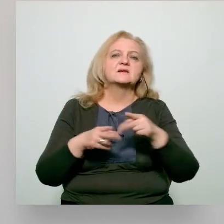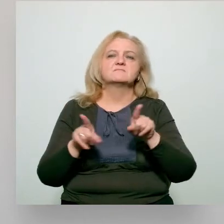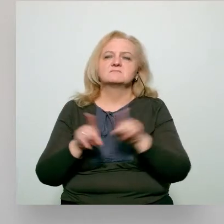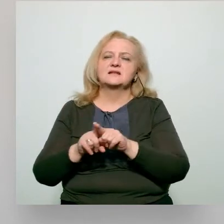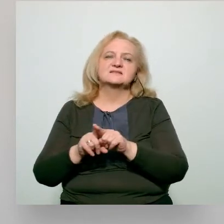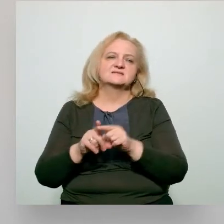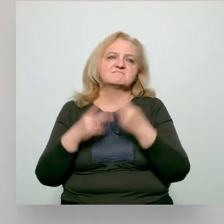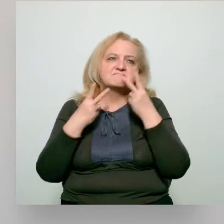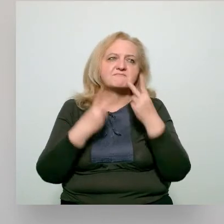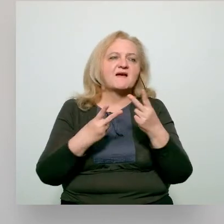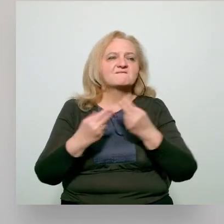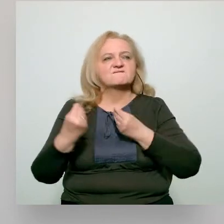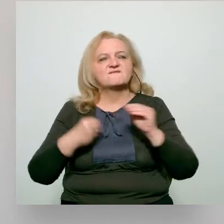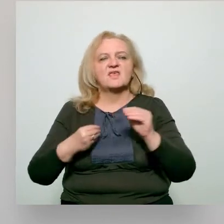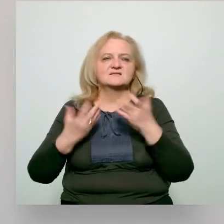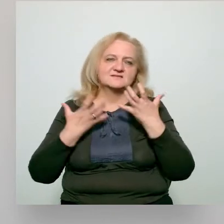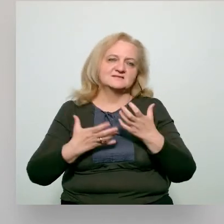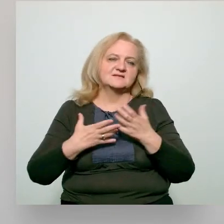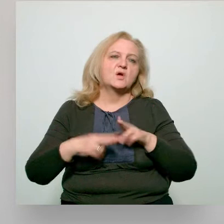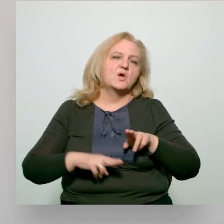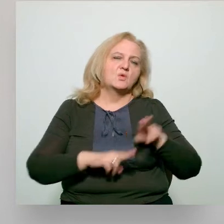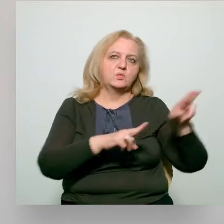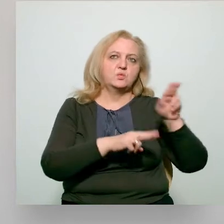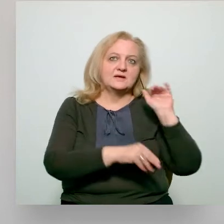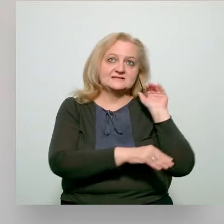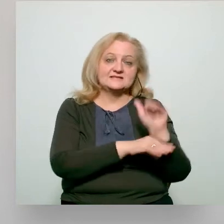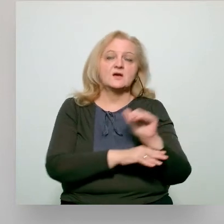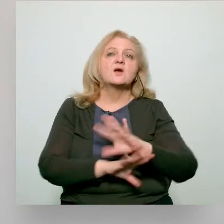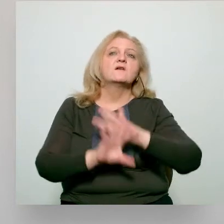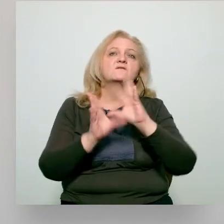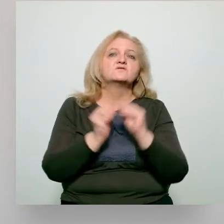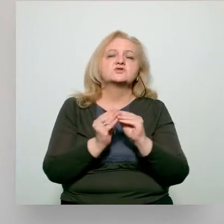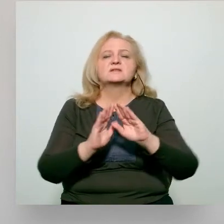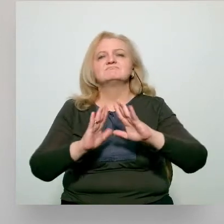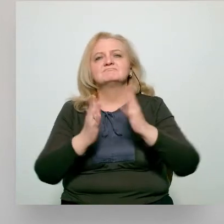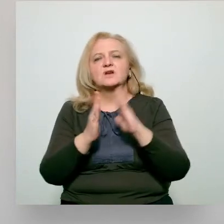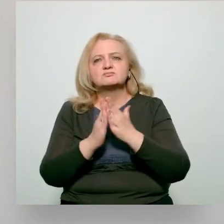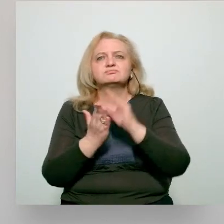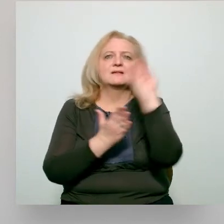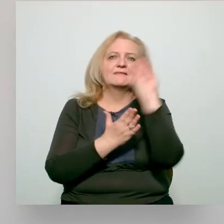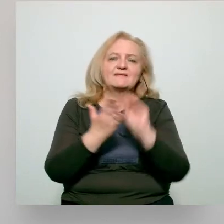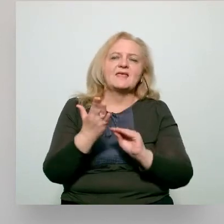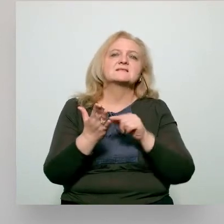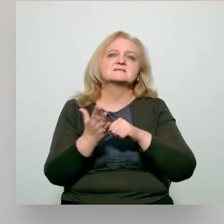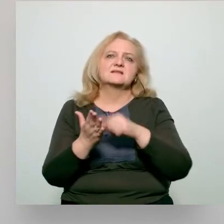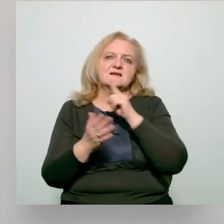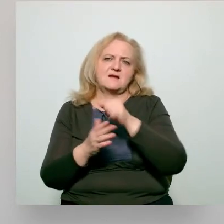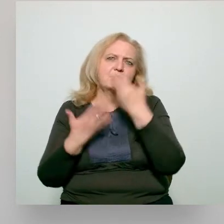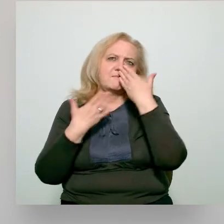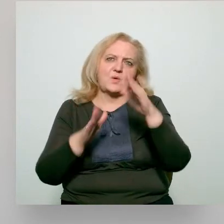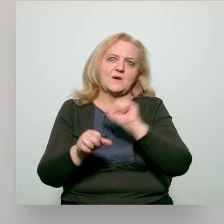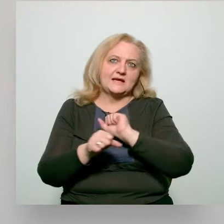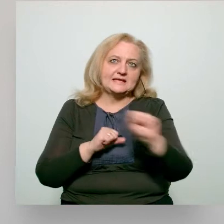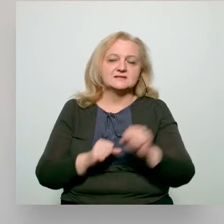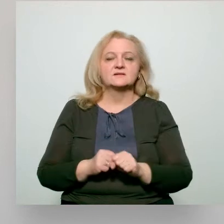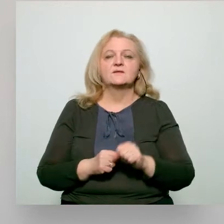na zachód, okcentalizmem, i we wszystkich tekstach kanonicznych mamy to bardzo wyraziście pokazane. Jeżeli chodzi